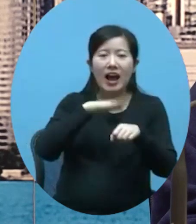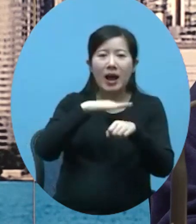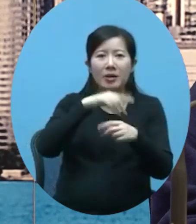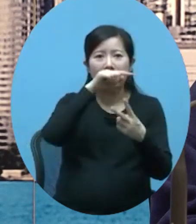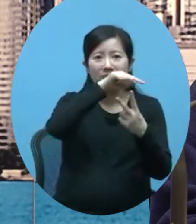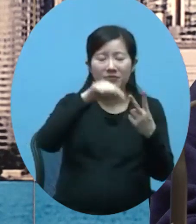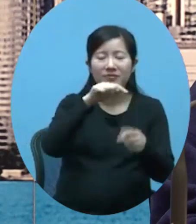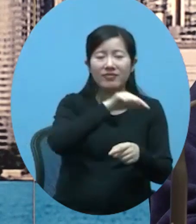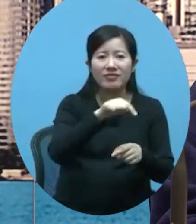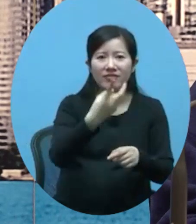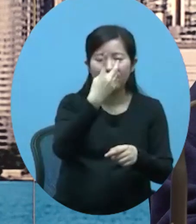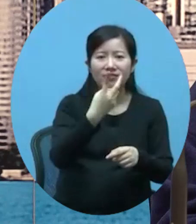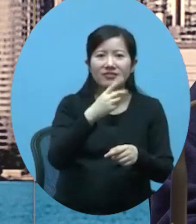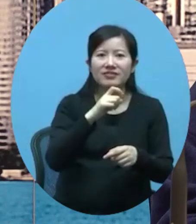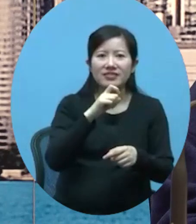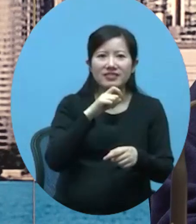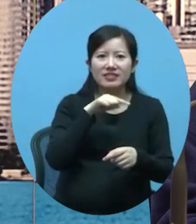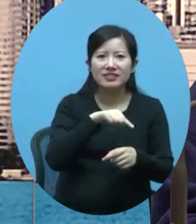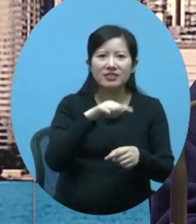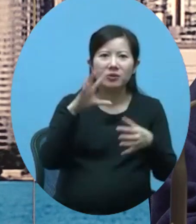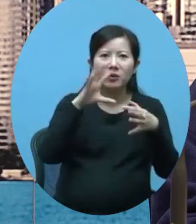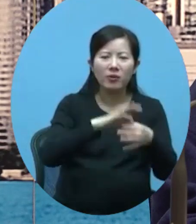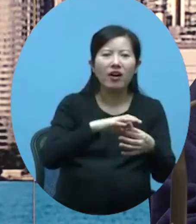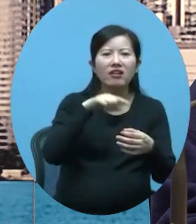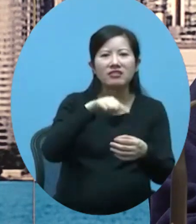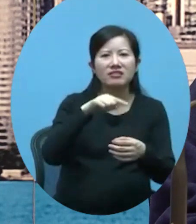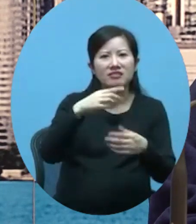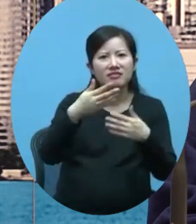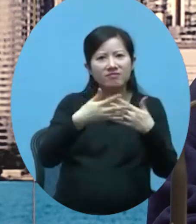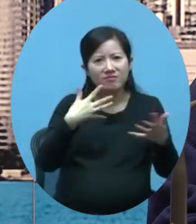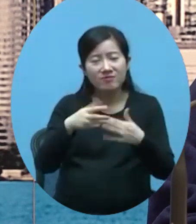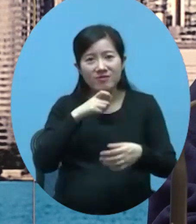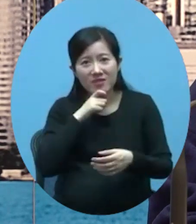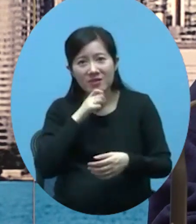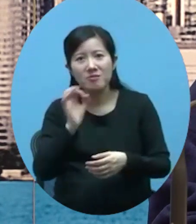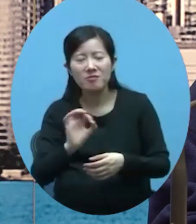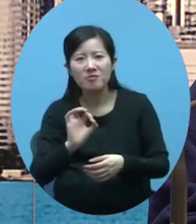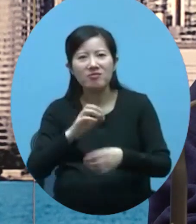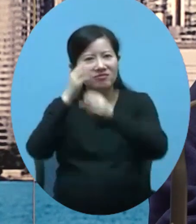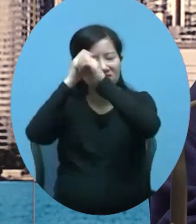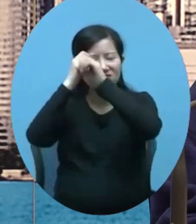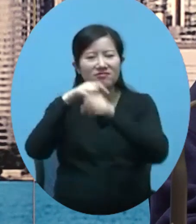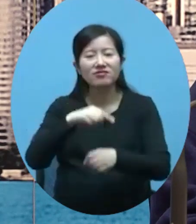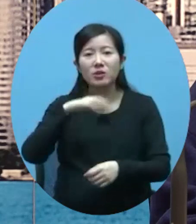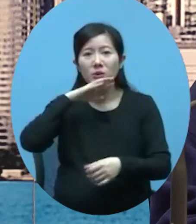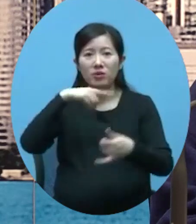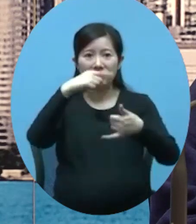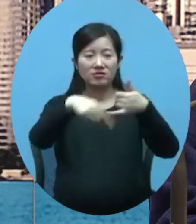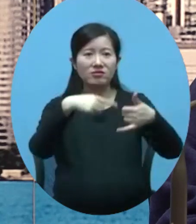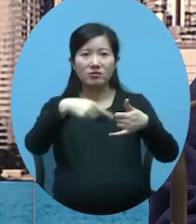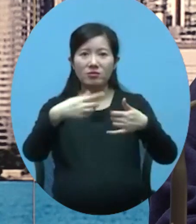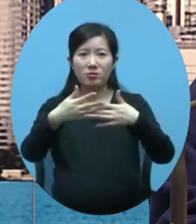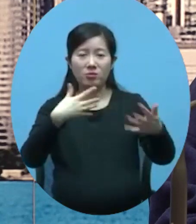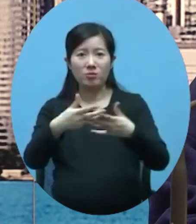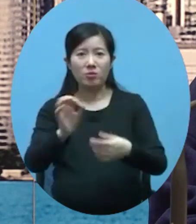你是不是真的發驗到是陽性還是陰性但是如果一個病人他沒有事沒有幹的他